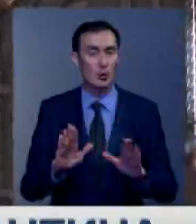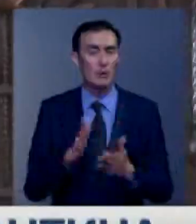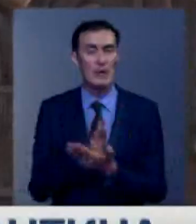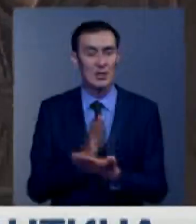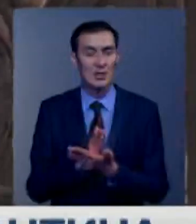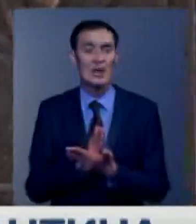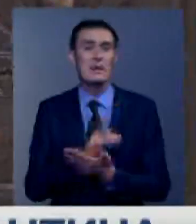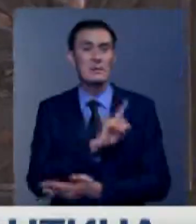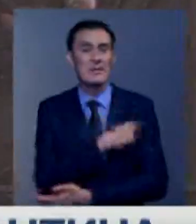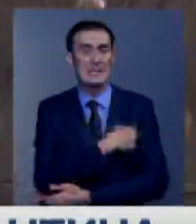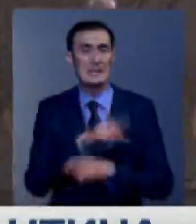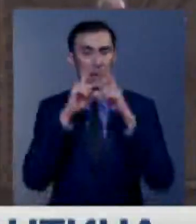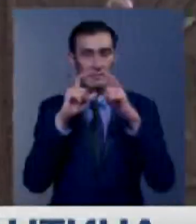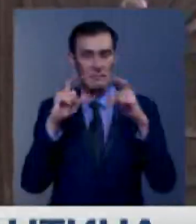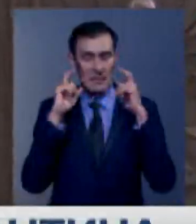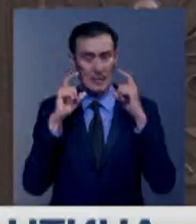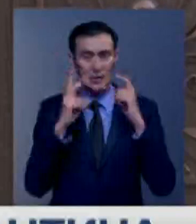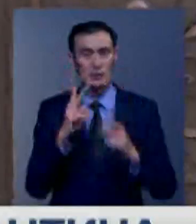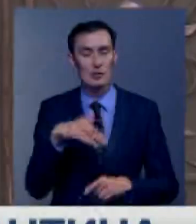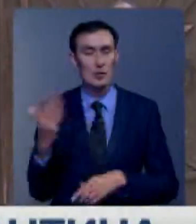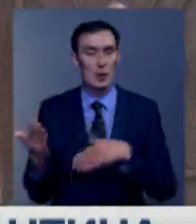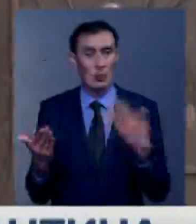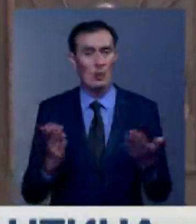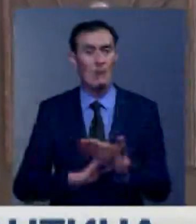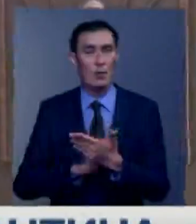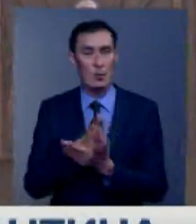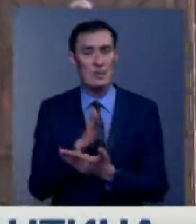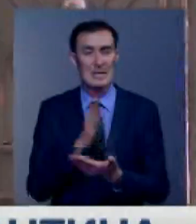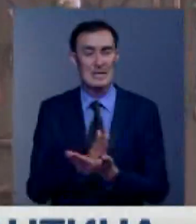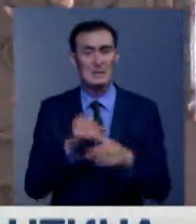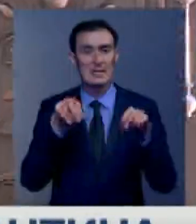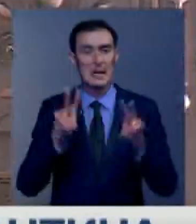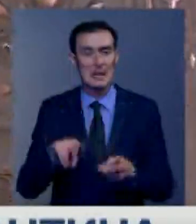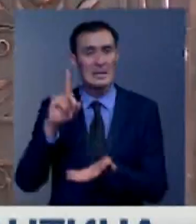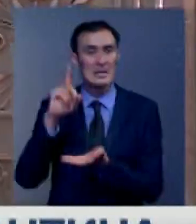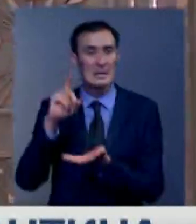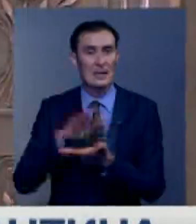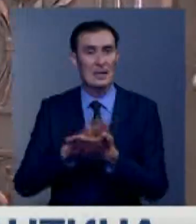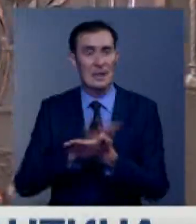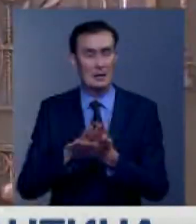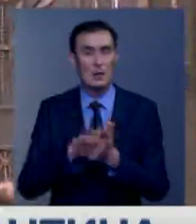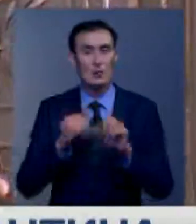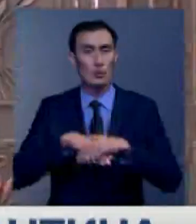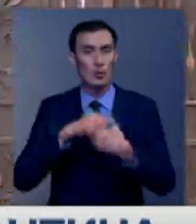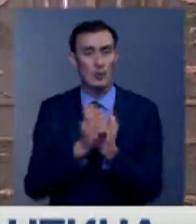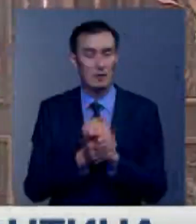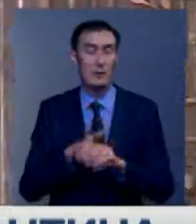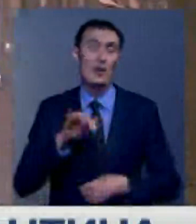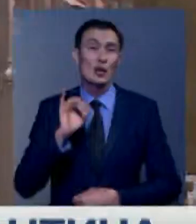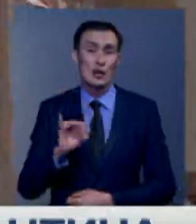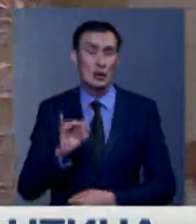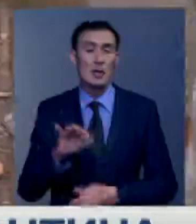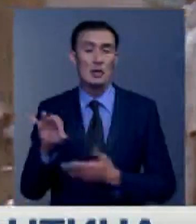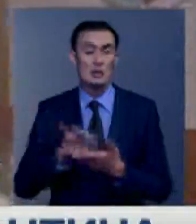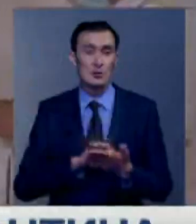наличии медицинской маски. Здесь с двух сторон, то есть на входе есть санитайзеры, можно обработать руки, ну и тут же